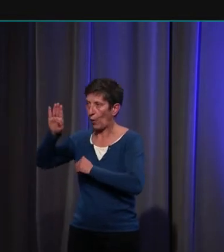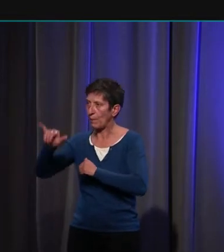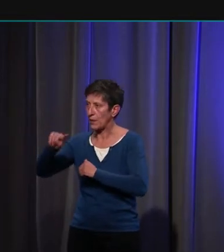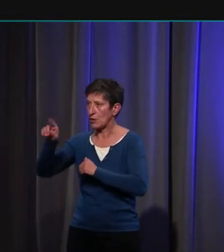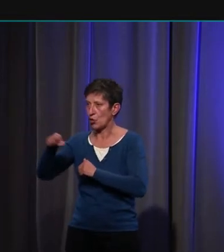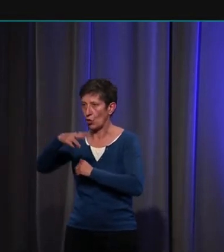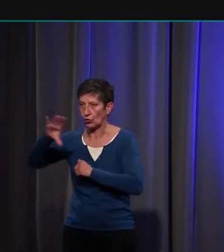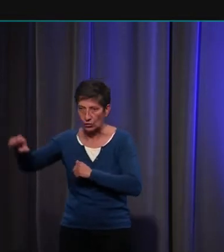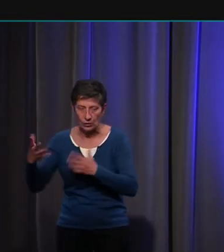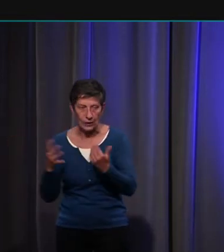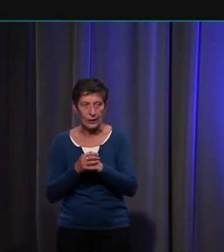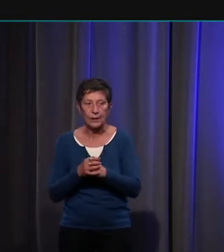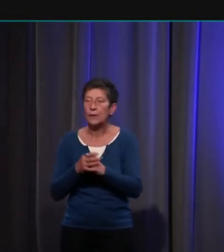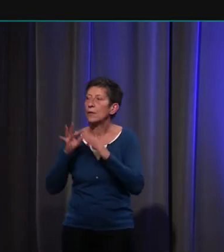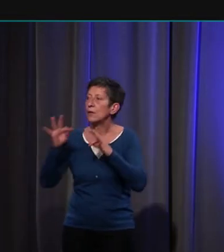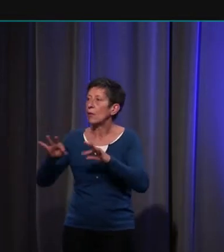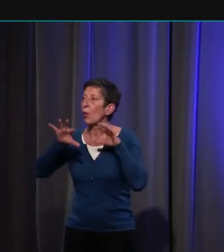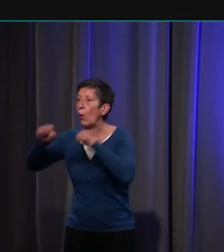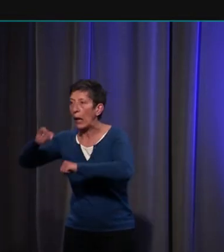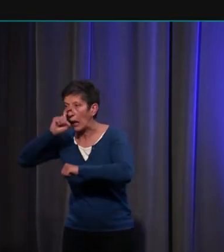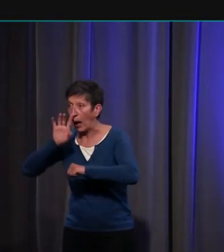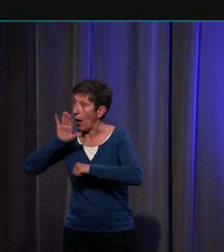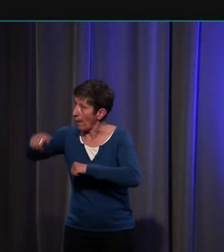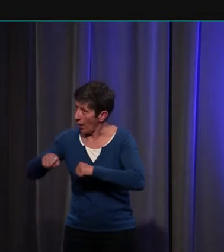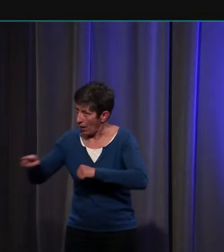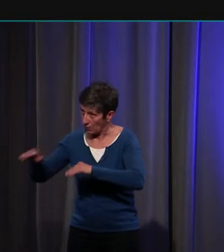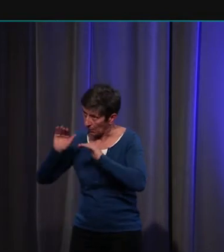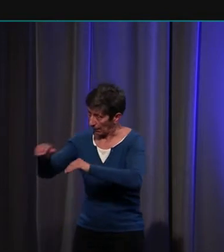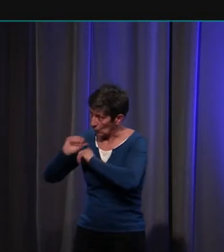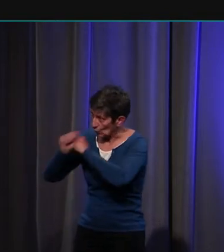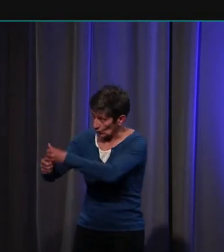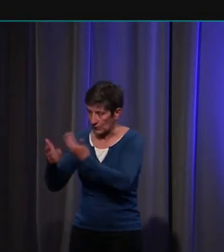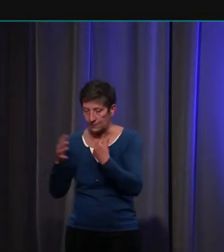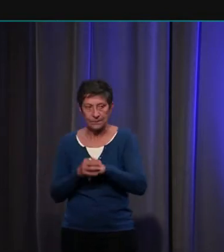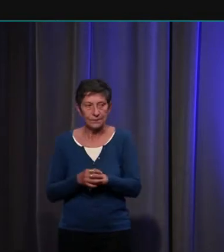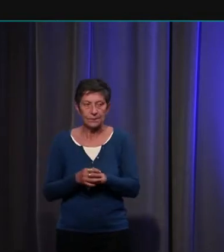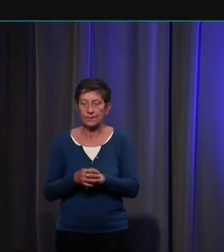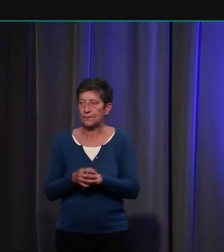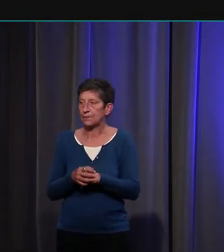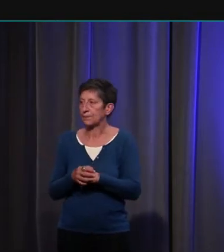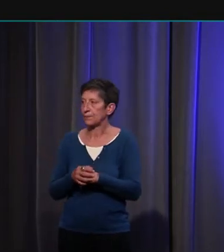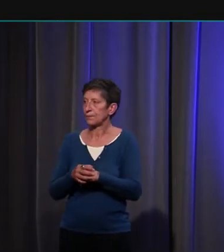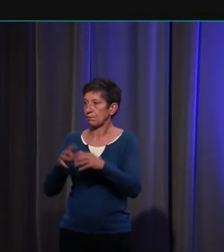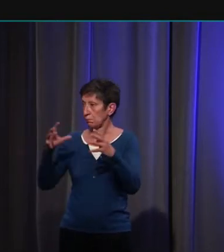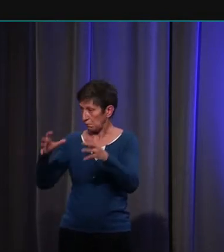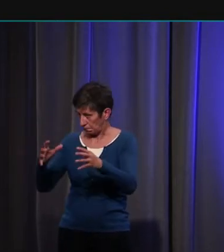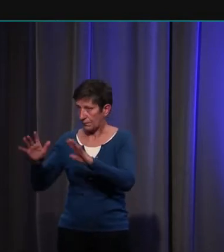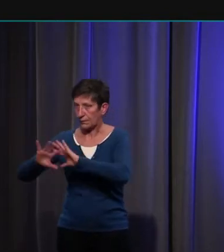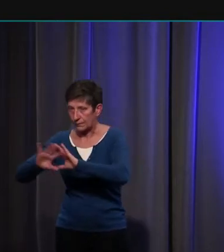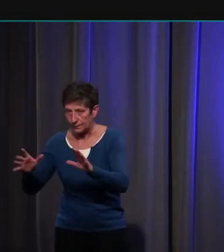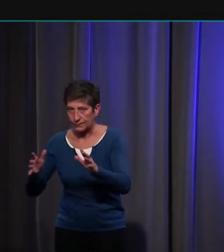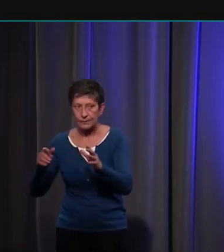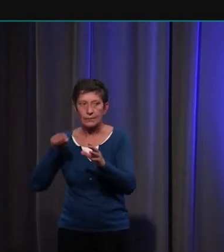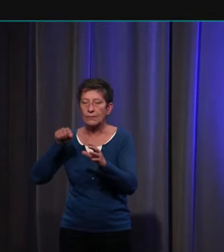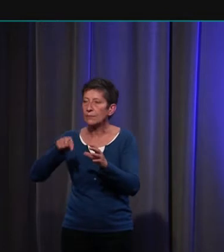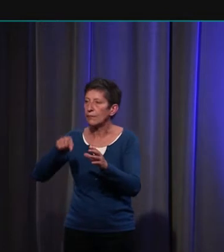débats tu as les conquêtes arabes qu'on appelle les églises mais le kit est donc ce